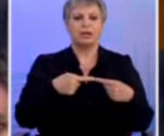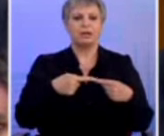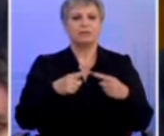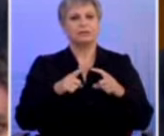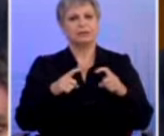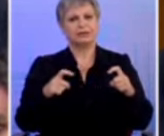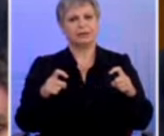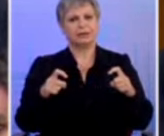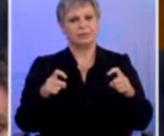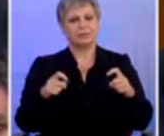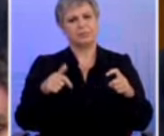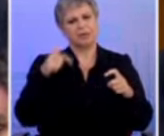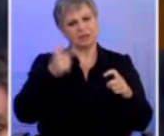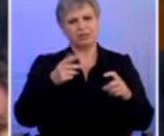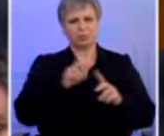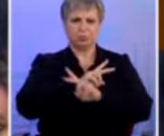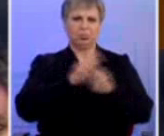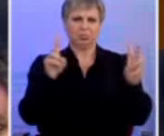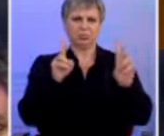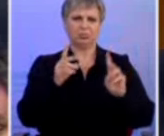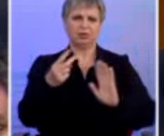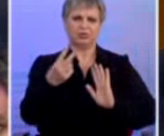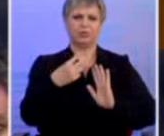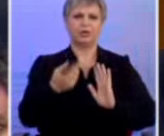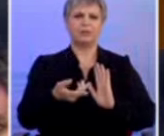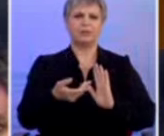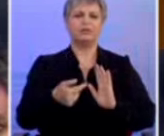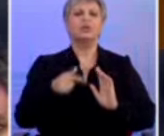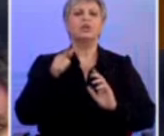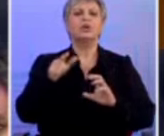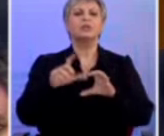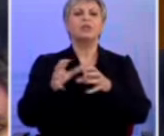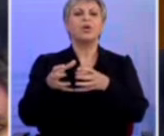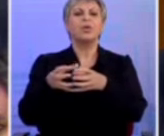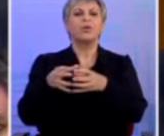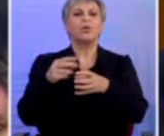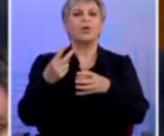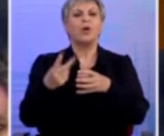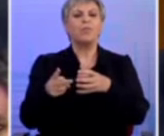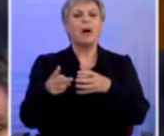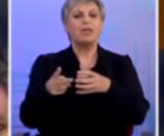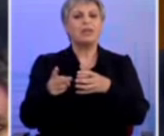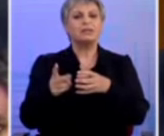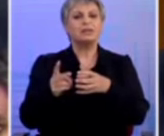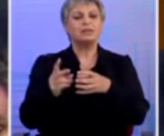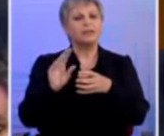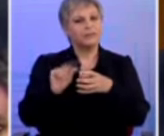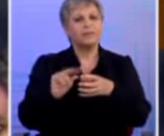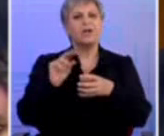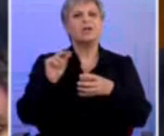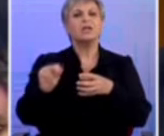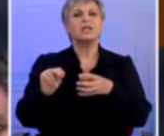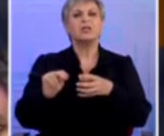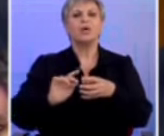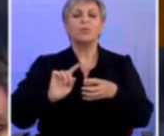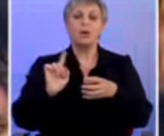και αυτό δεν μπορεί κανείς να το κρύψει, ότι ανοίγεται στην ίδια πολιτική οικογένεια με αυτούς οι οποίοι όλο το τελευταίο